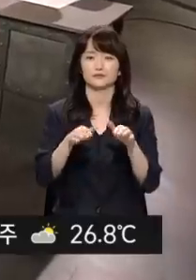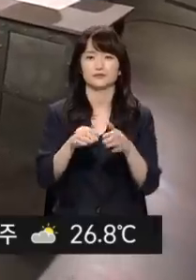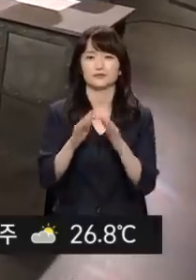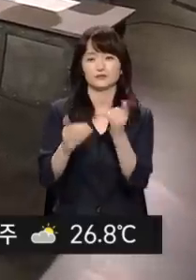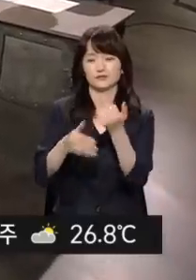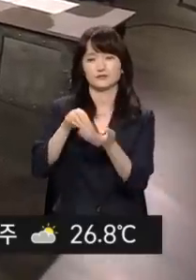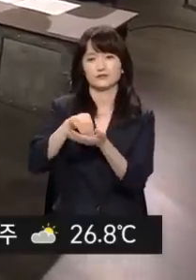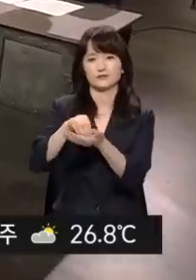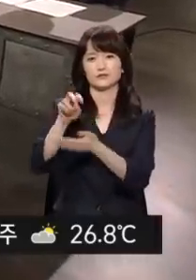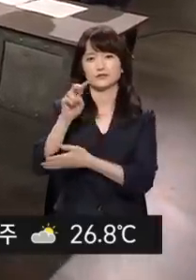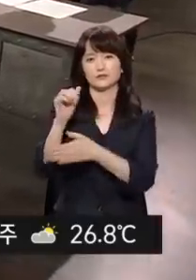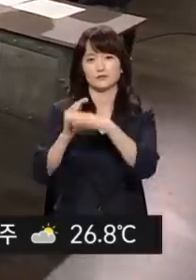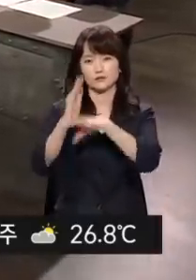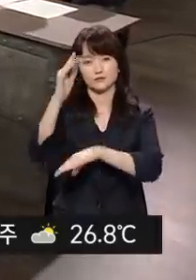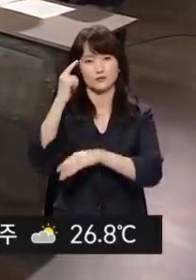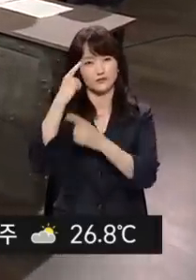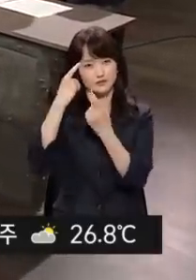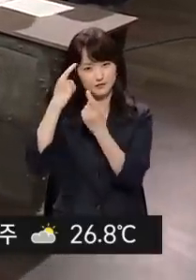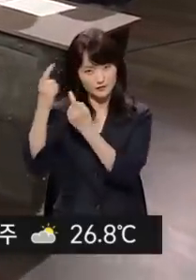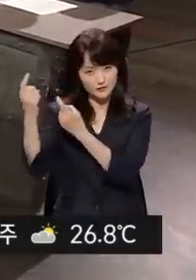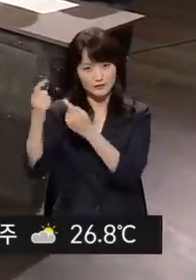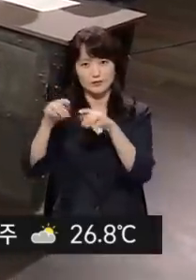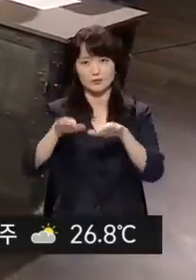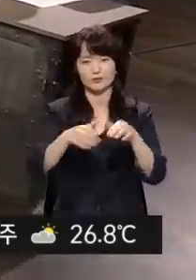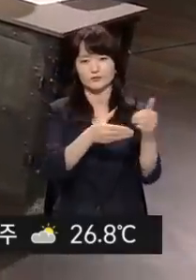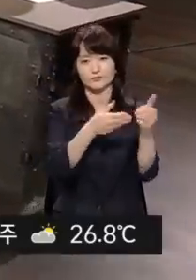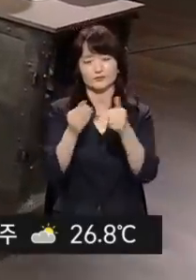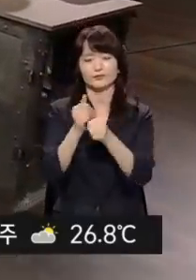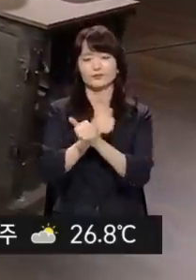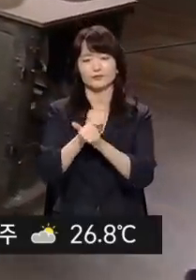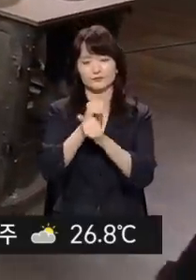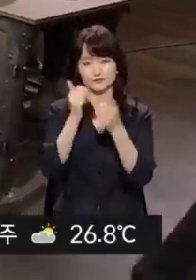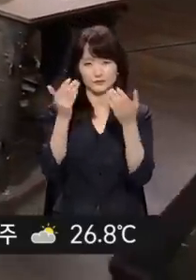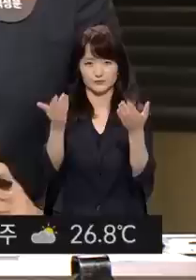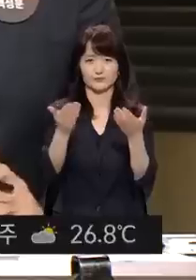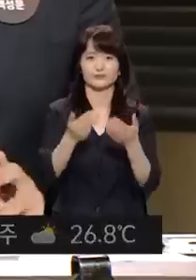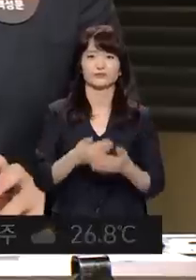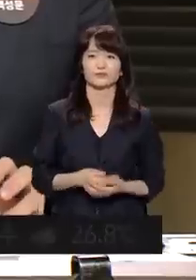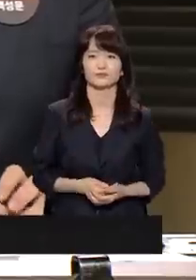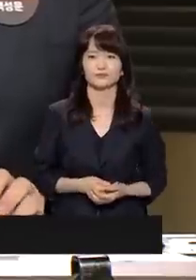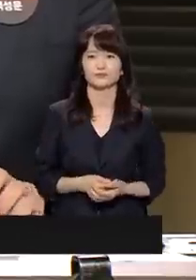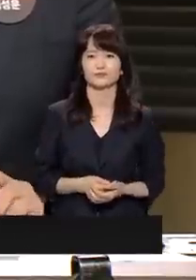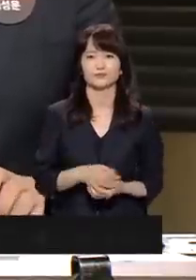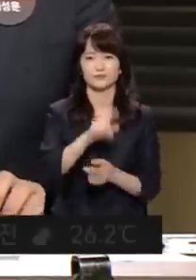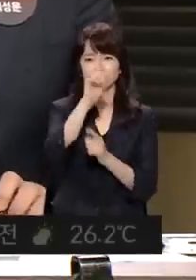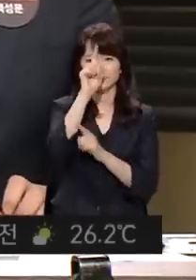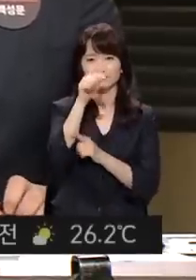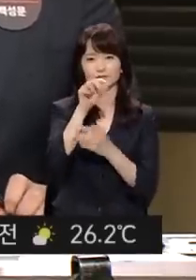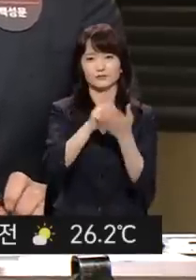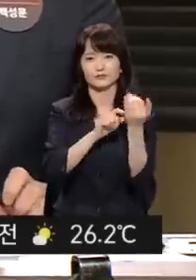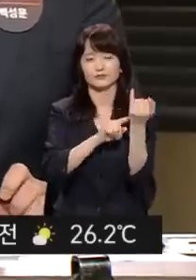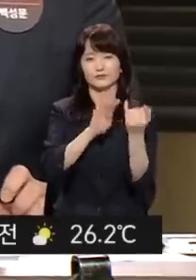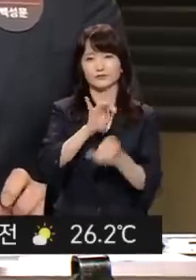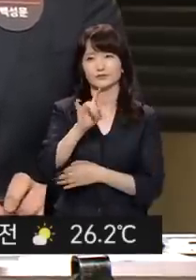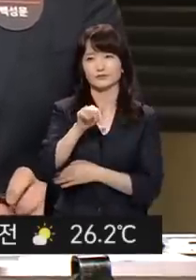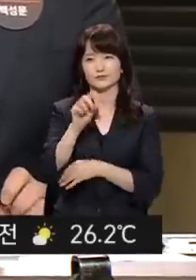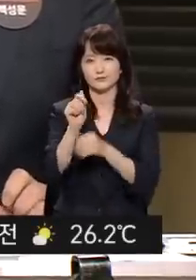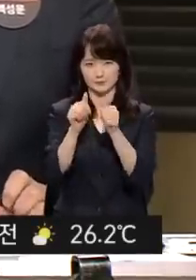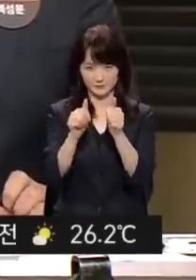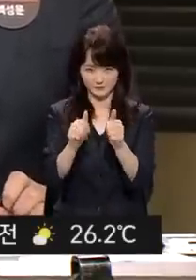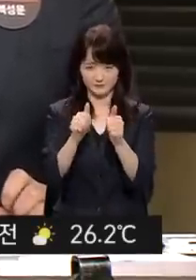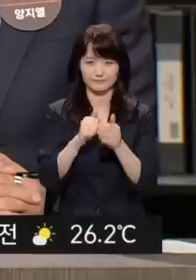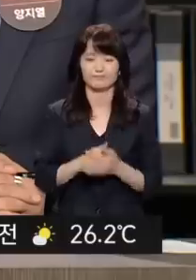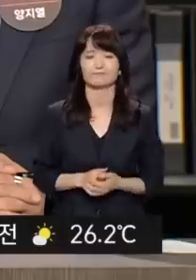구독자 20만 돌파를 기념하면서 자축하면서 오늘 출연자 소개 올리죠 예 이자연 기자 백성훈